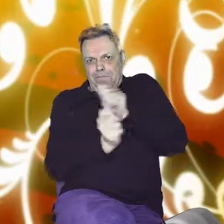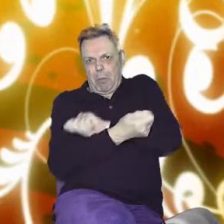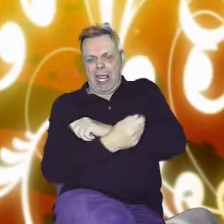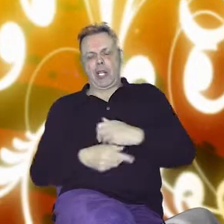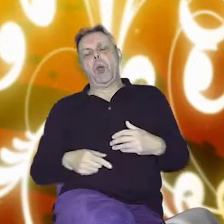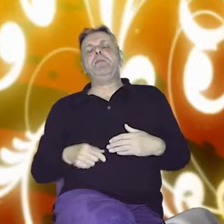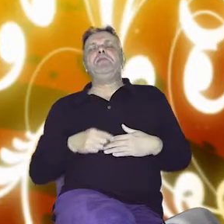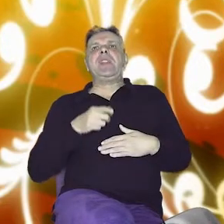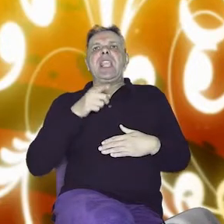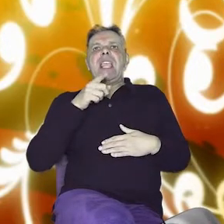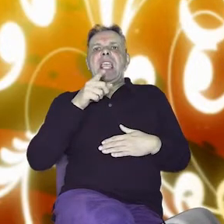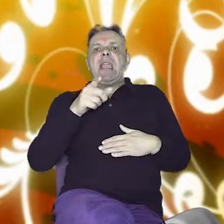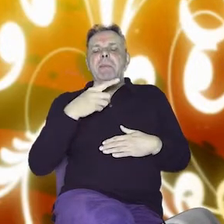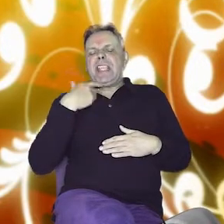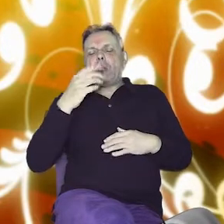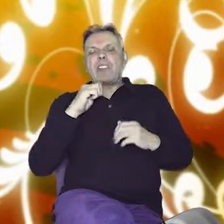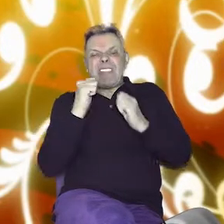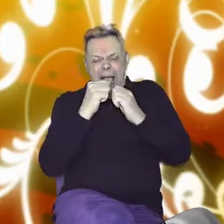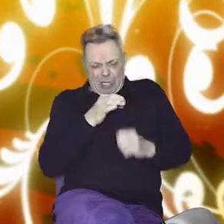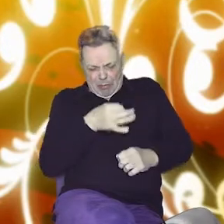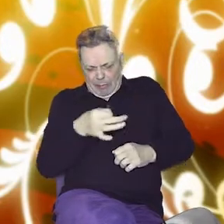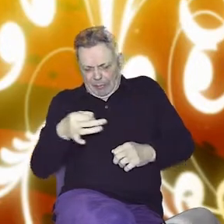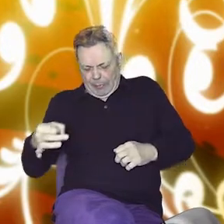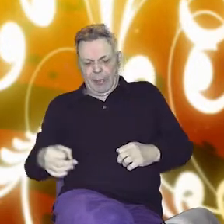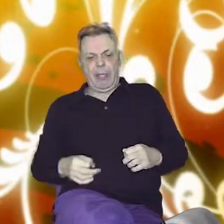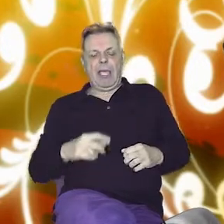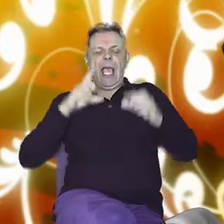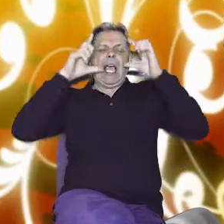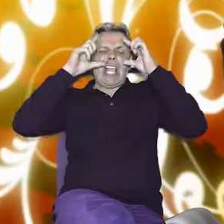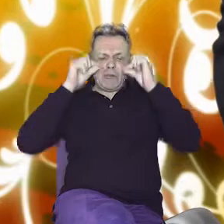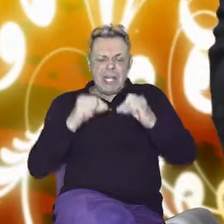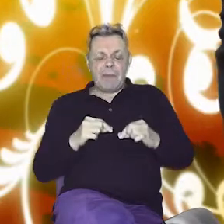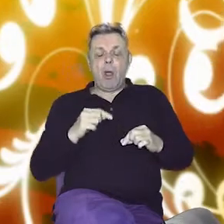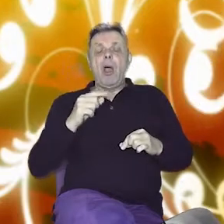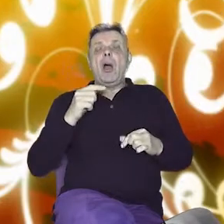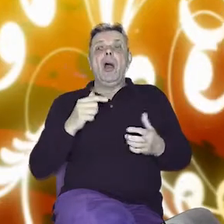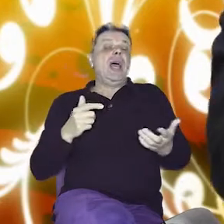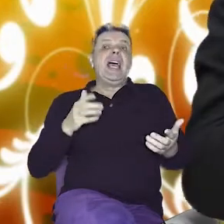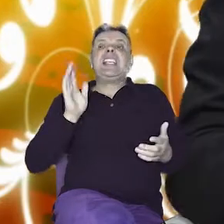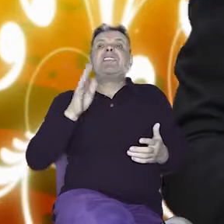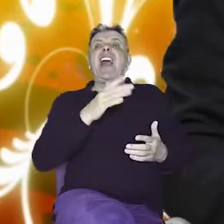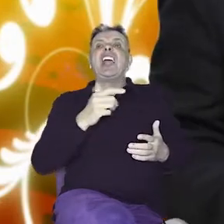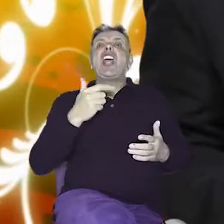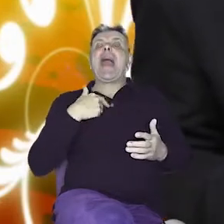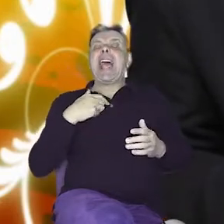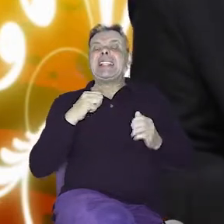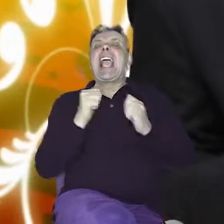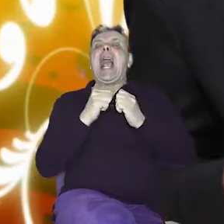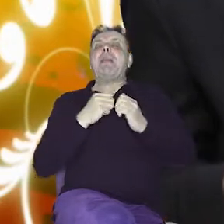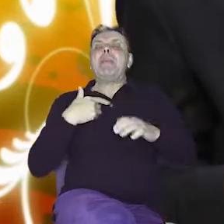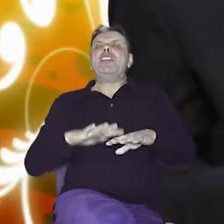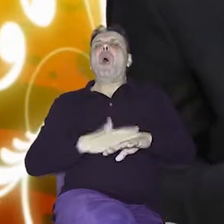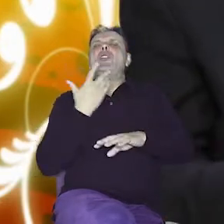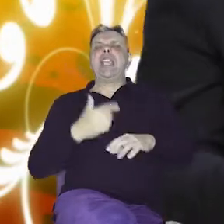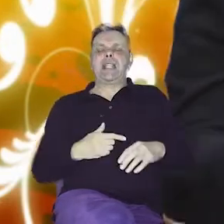Sada tu stavimo kamenčiće i zažmirimo, krenemo vi i ja, bosi, svaki će nas piknut, osjetit ćemo.